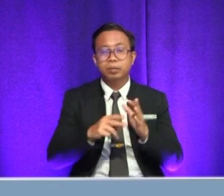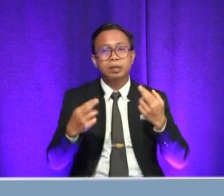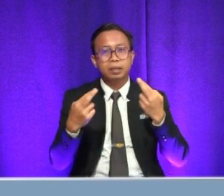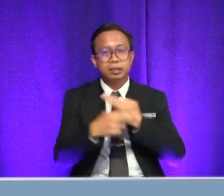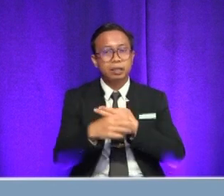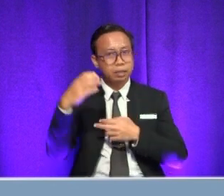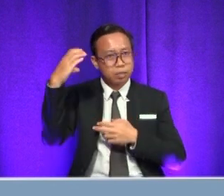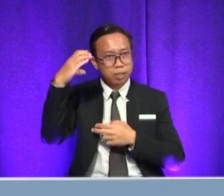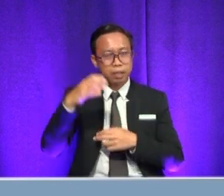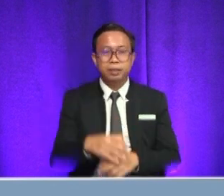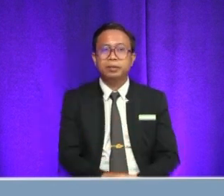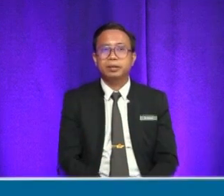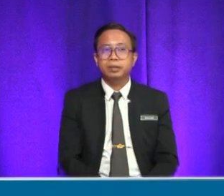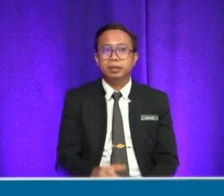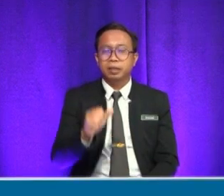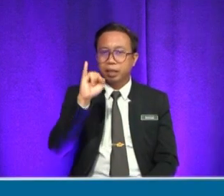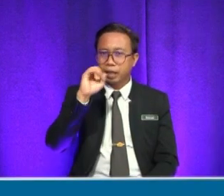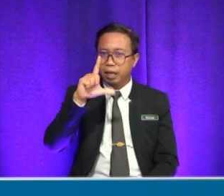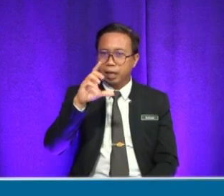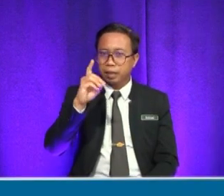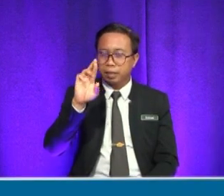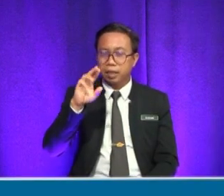Okey, LDR perintang